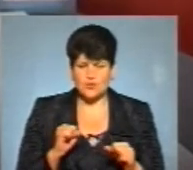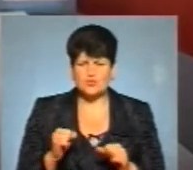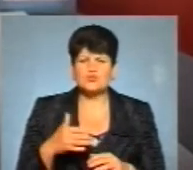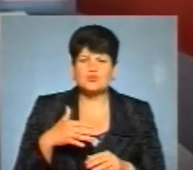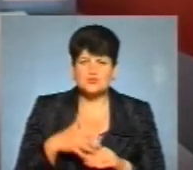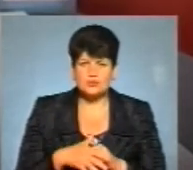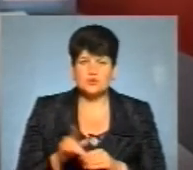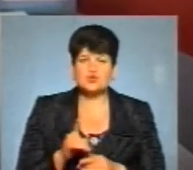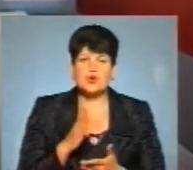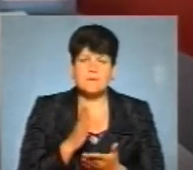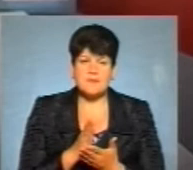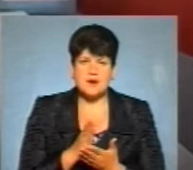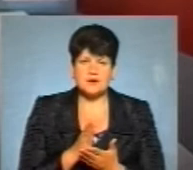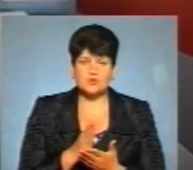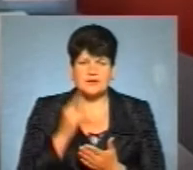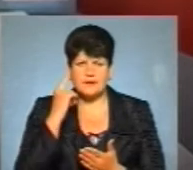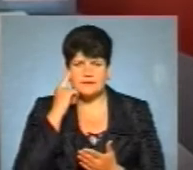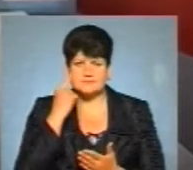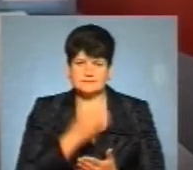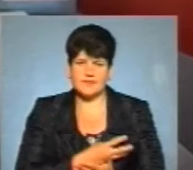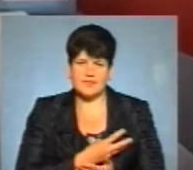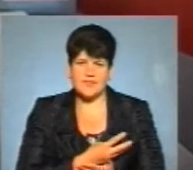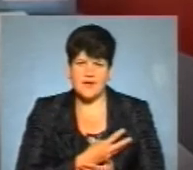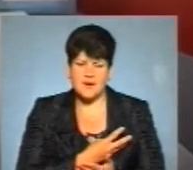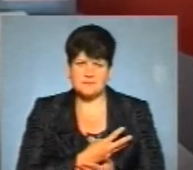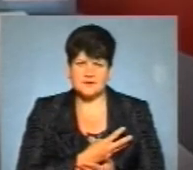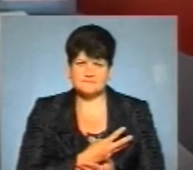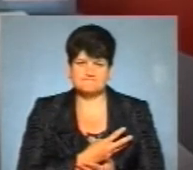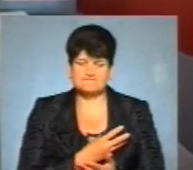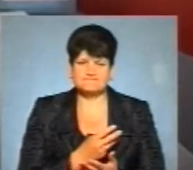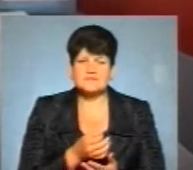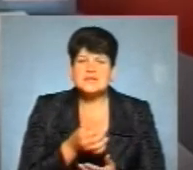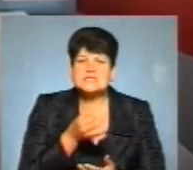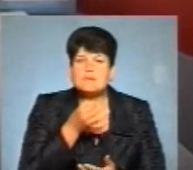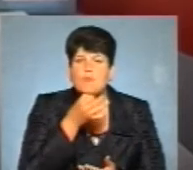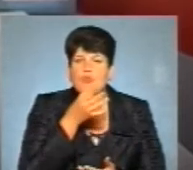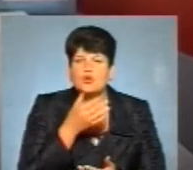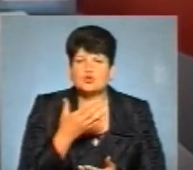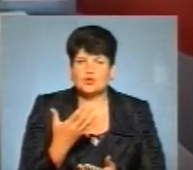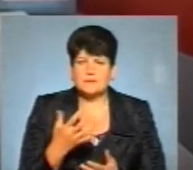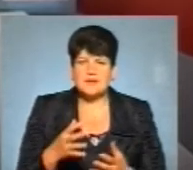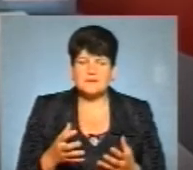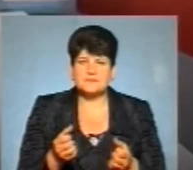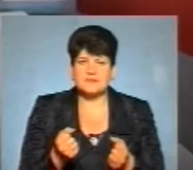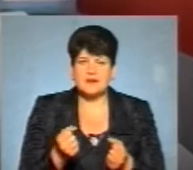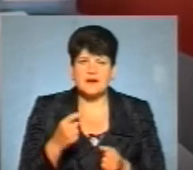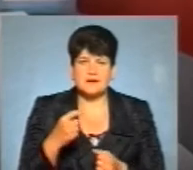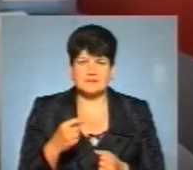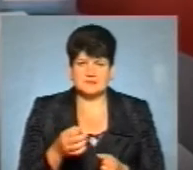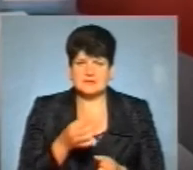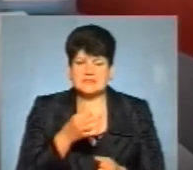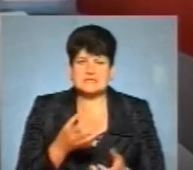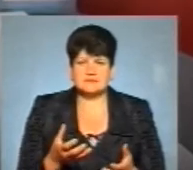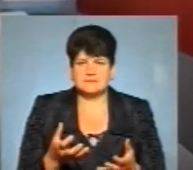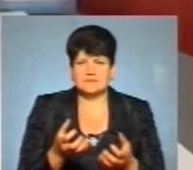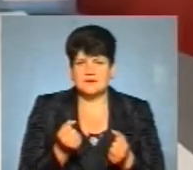що мають намір оце загравати, сподобатись, зайвий раз піймати хайп, те, що кажуть зараз